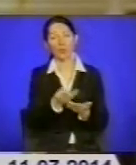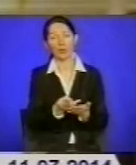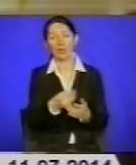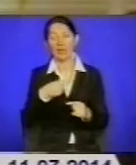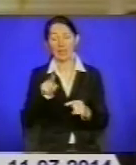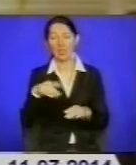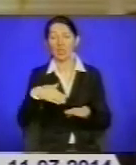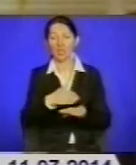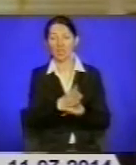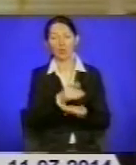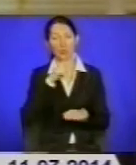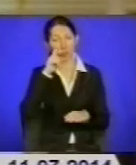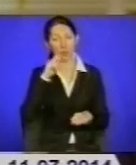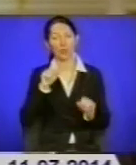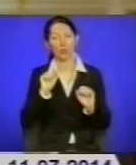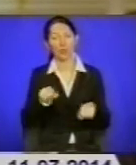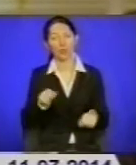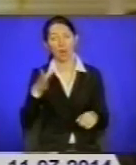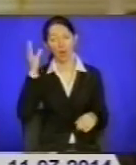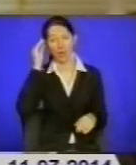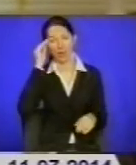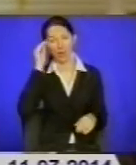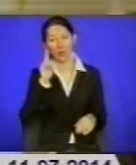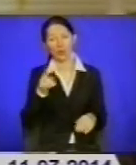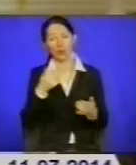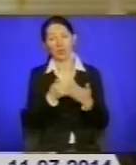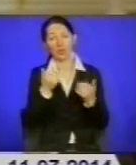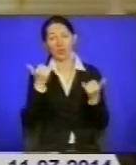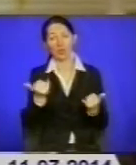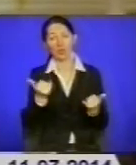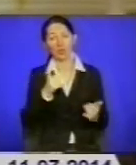інші якості української влади. Вважаємо, що от зараз у нас